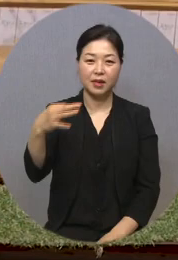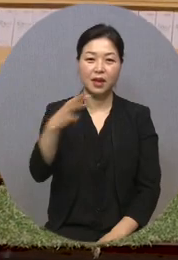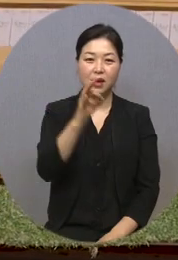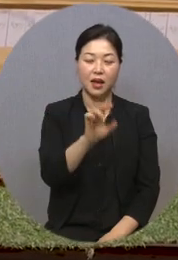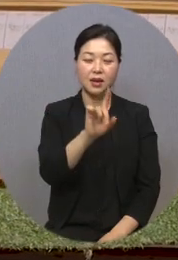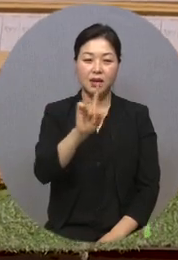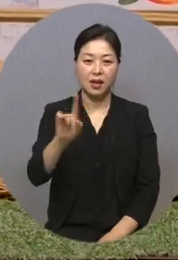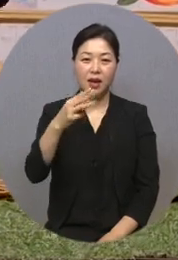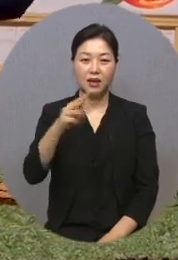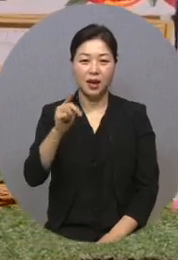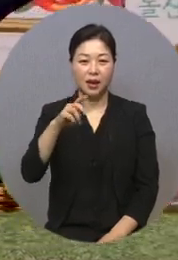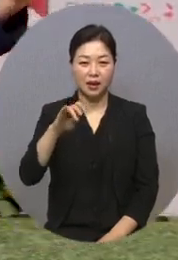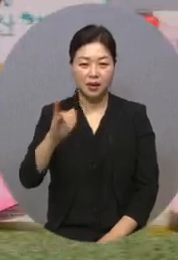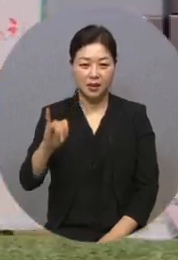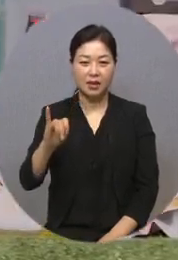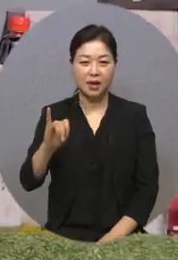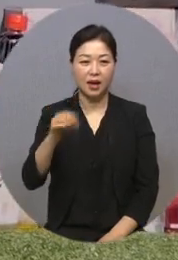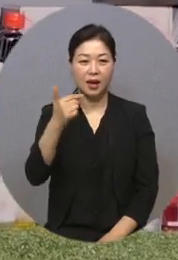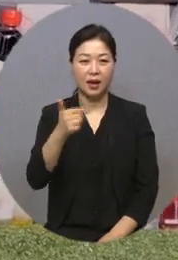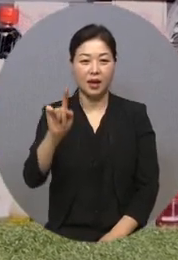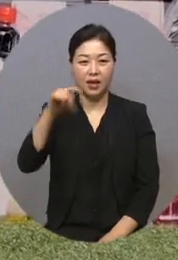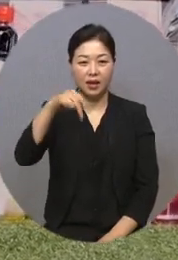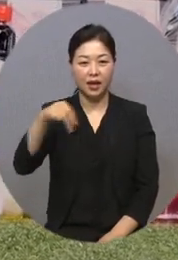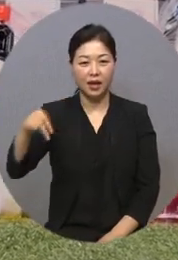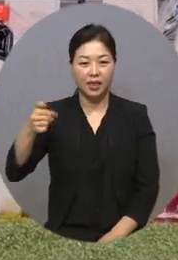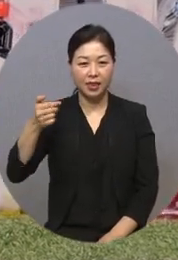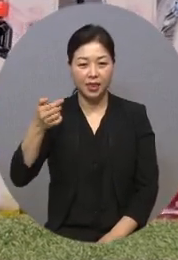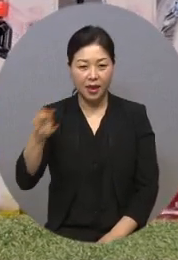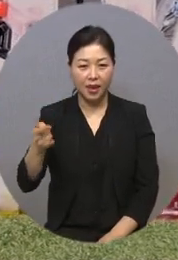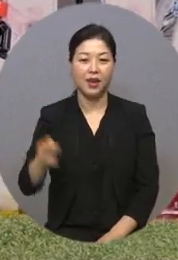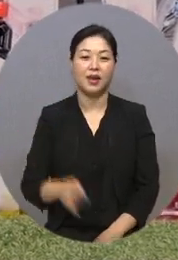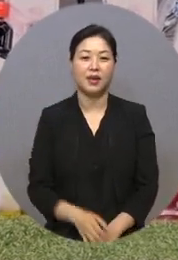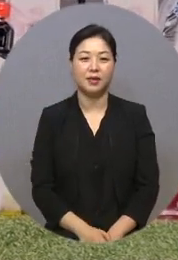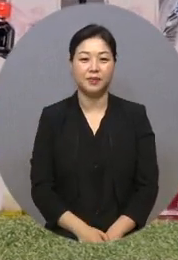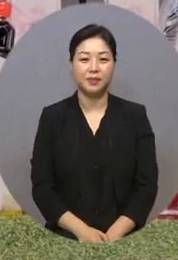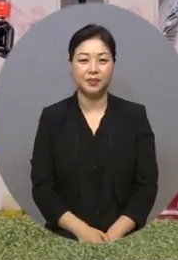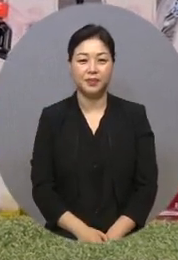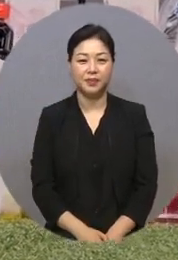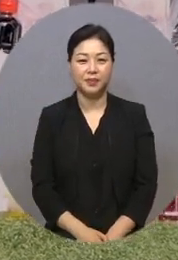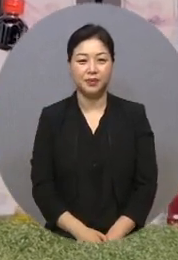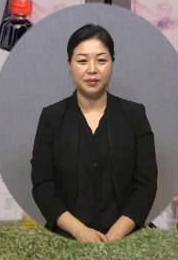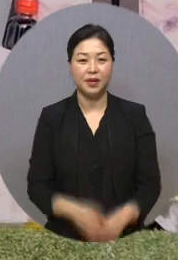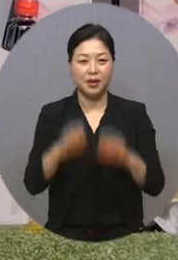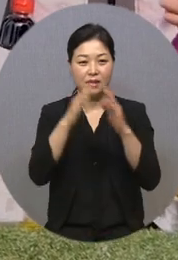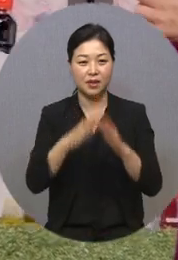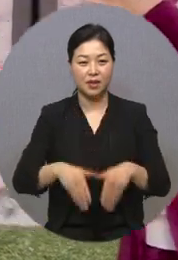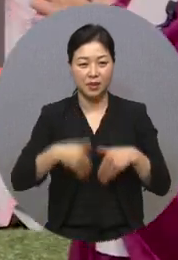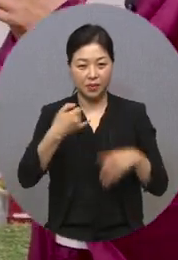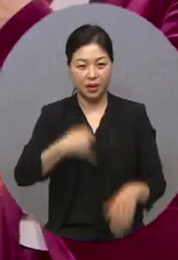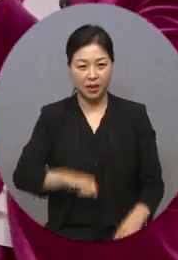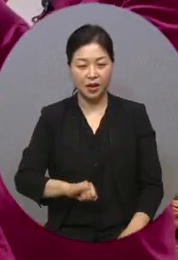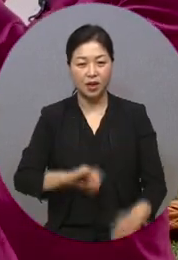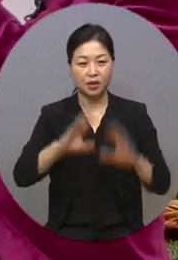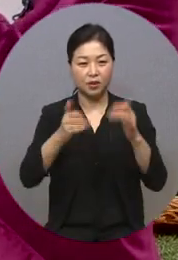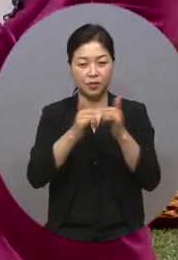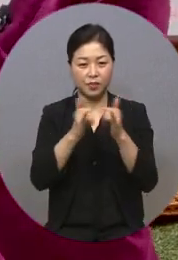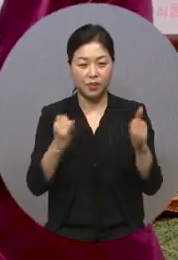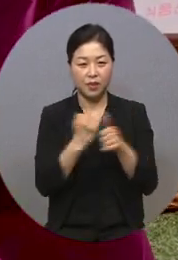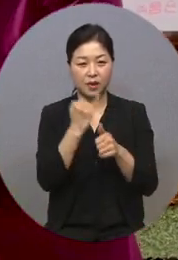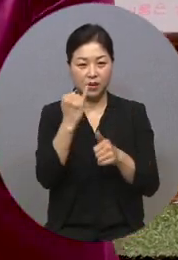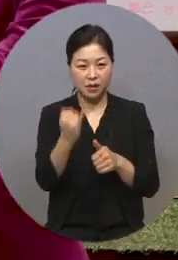응응응 아라리가 났네. 네, 안녕하세요. 전라남도 딸 국민 며느리